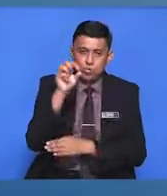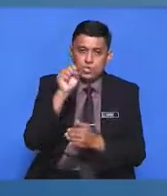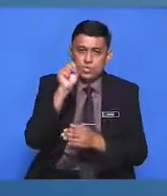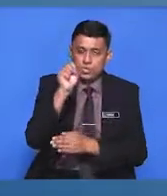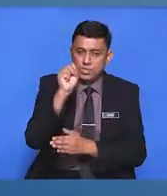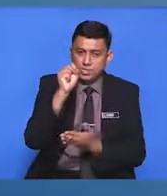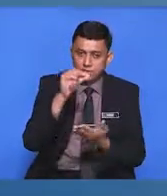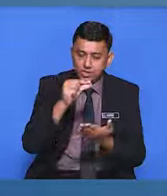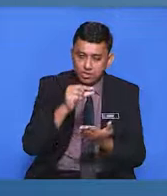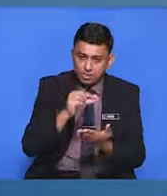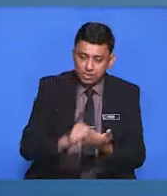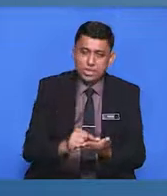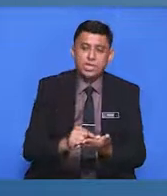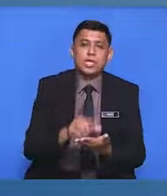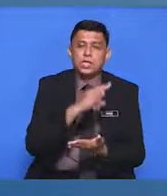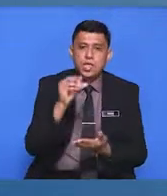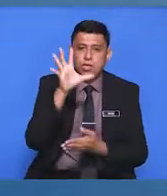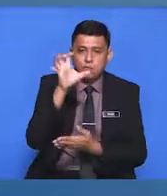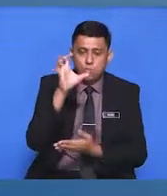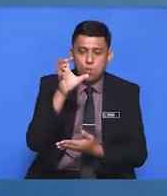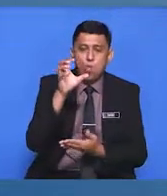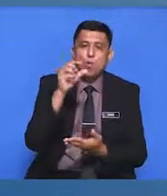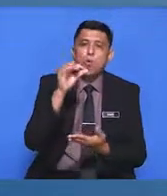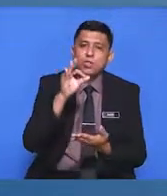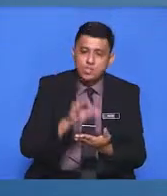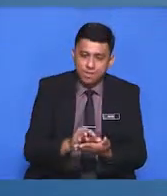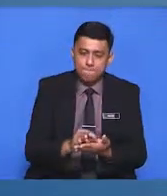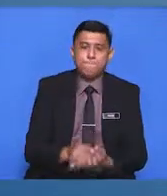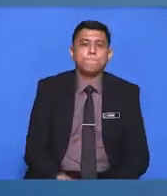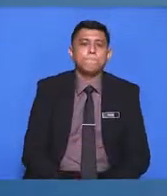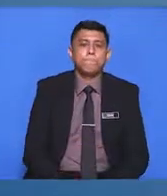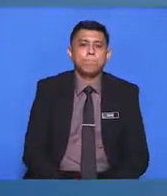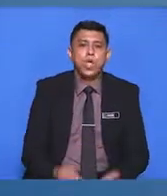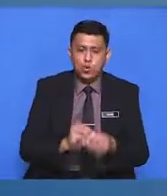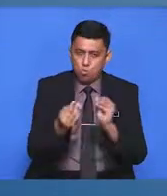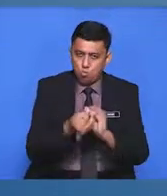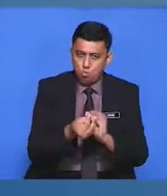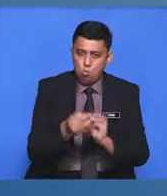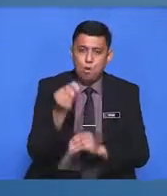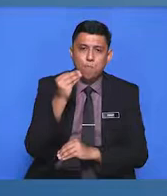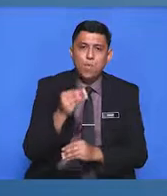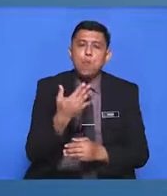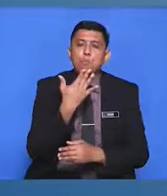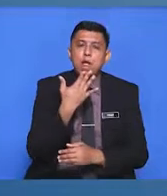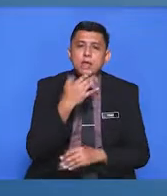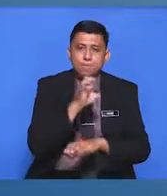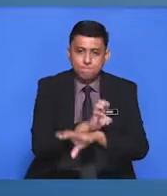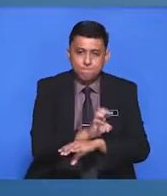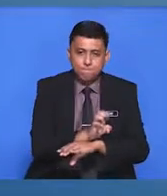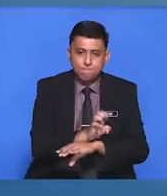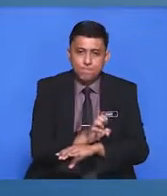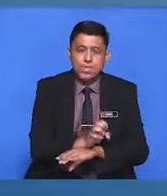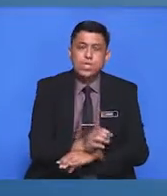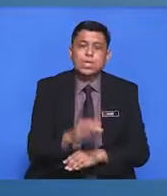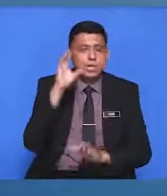Antara ciri yang ada adalah nombor, warna emas, gambar bunga raya dan berbentuk bulat.